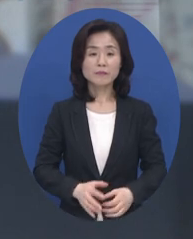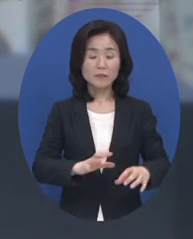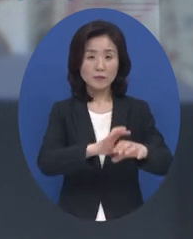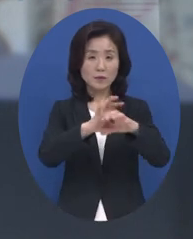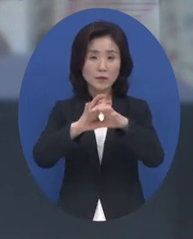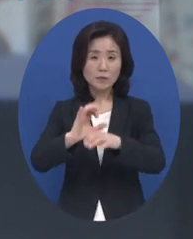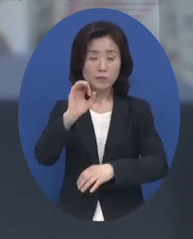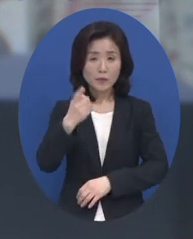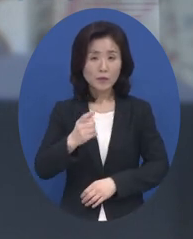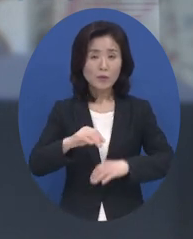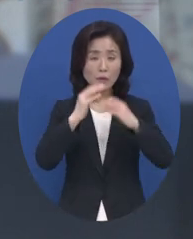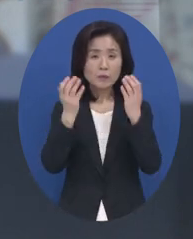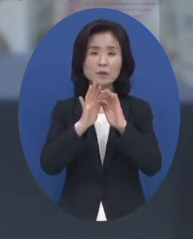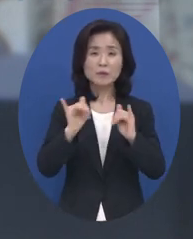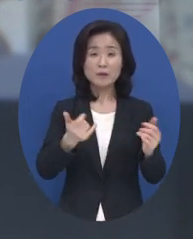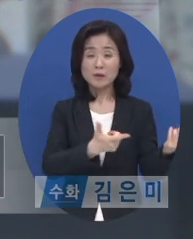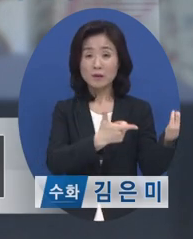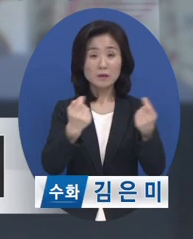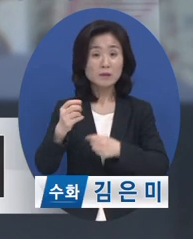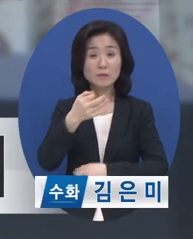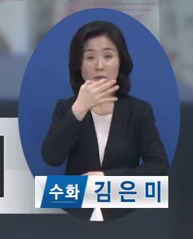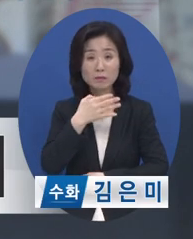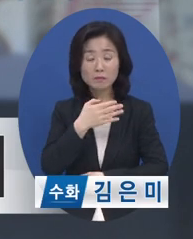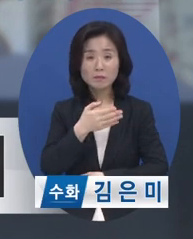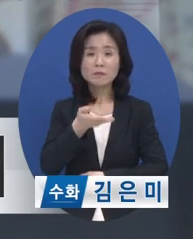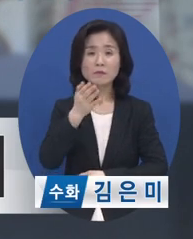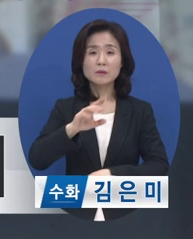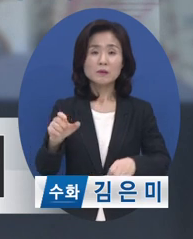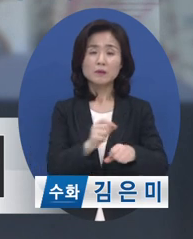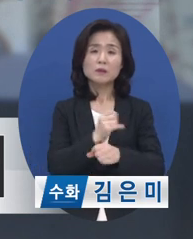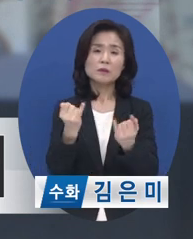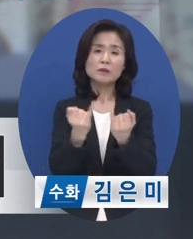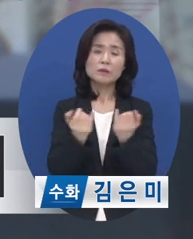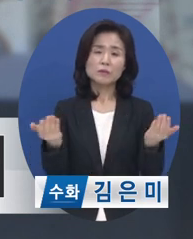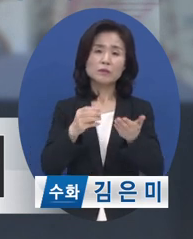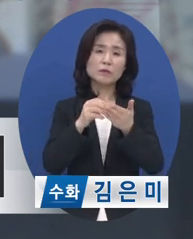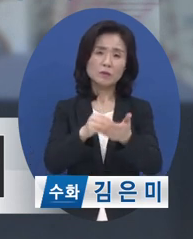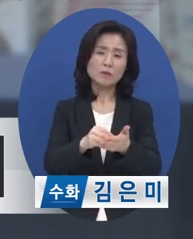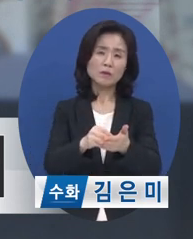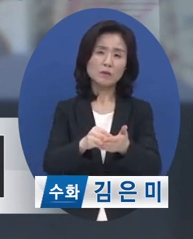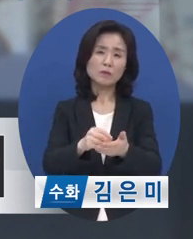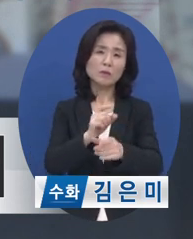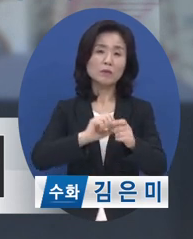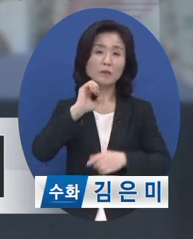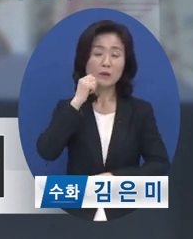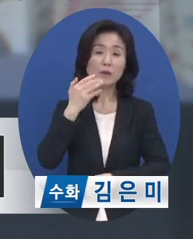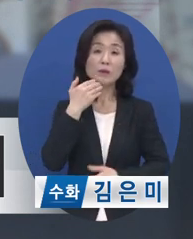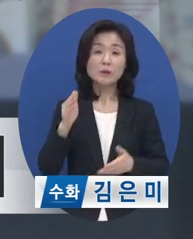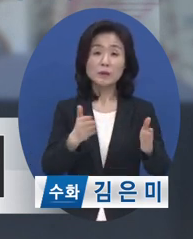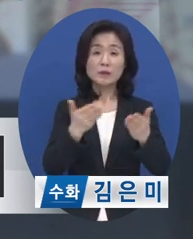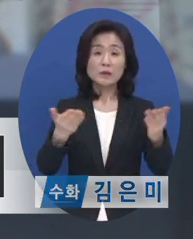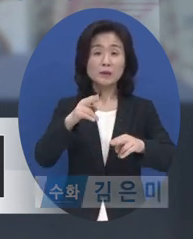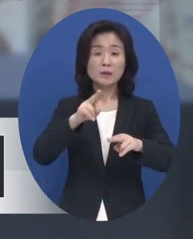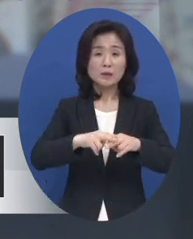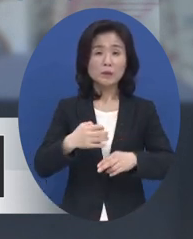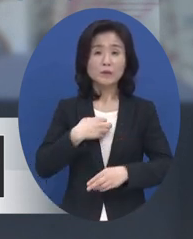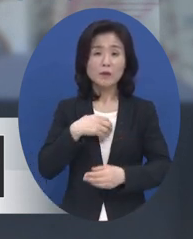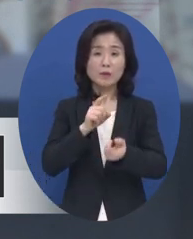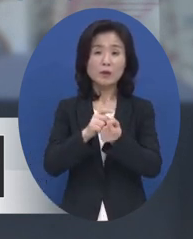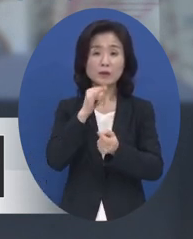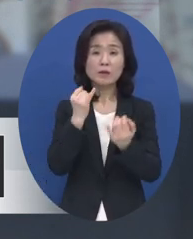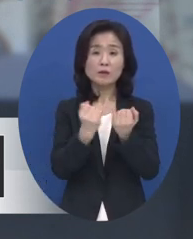코로나19 여파로 모두 힘들지만 특히 여성 취업 시장은 깜깜해졌습니다. 경기도는 일자리 위기에 서 있는 여성들을